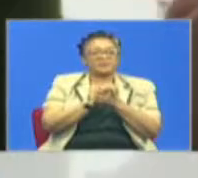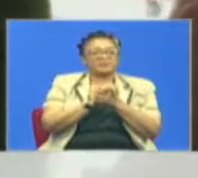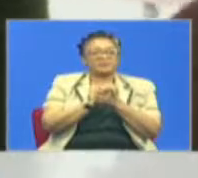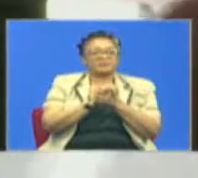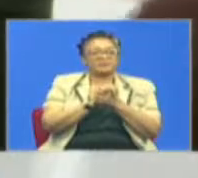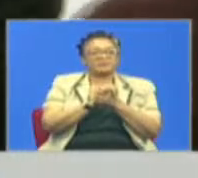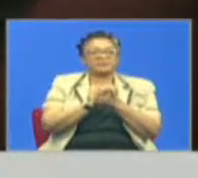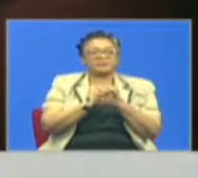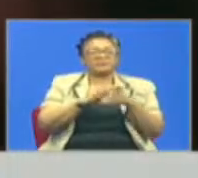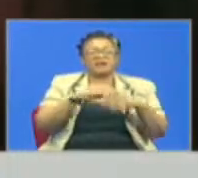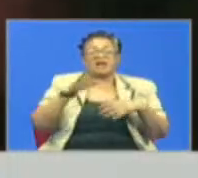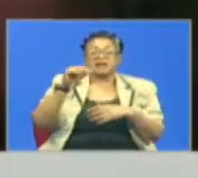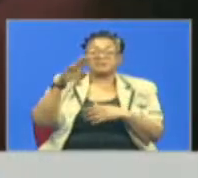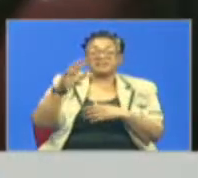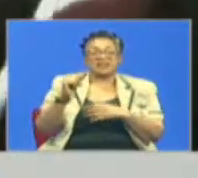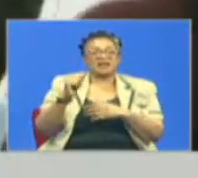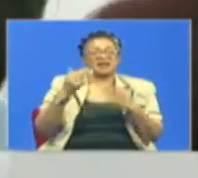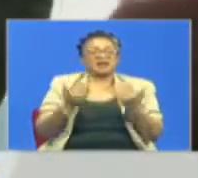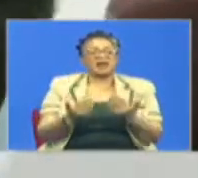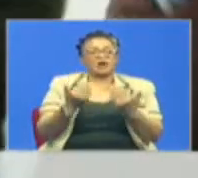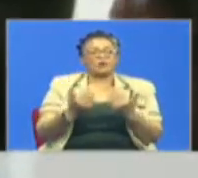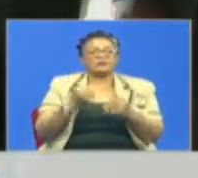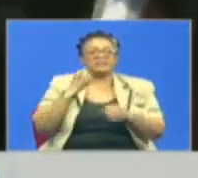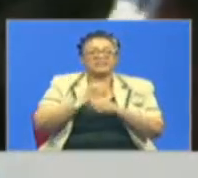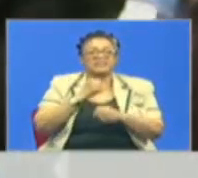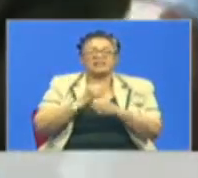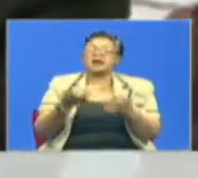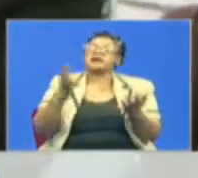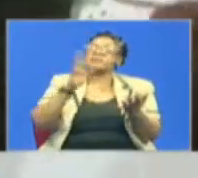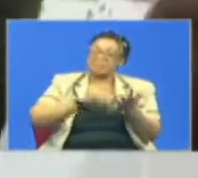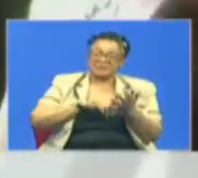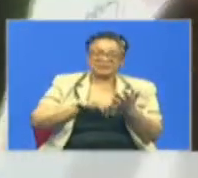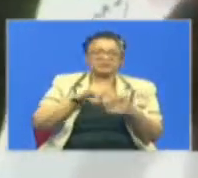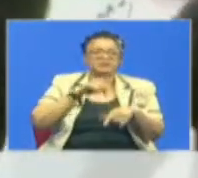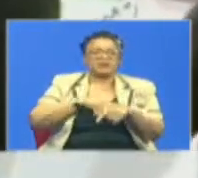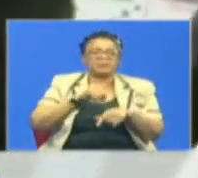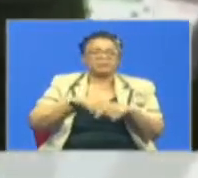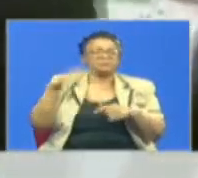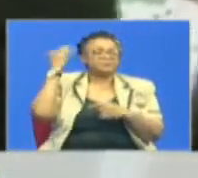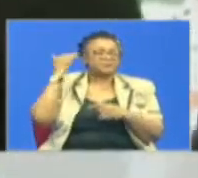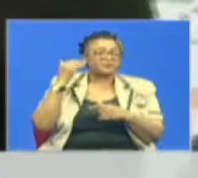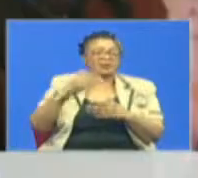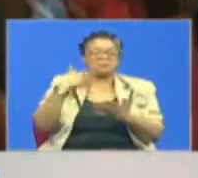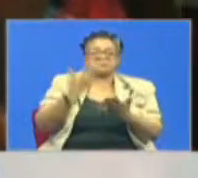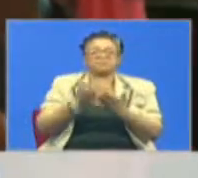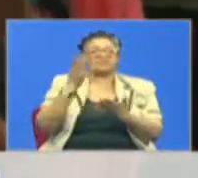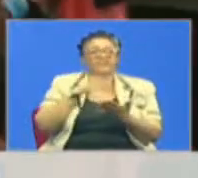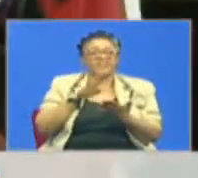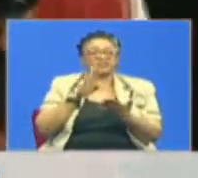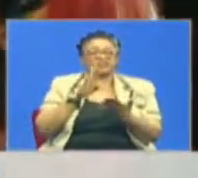Wawakilishi wadi hawa walilazimika kufanya marudio ya uchaguzi baada ya mahakama kutoa idhini.